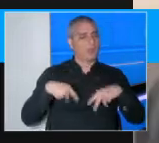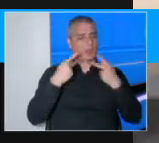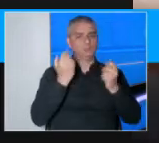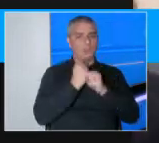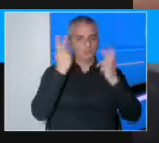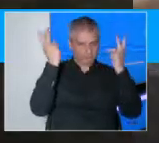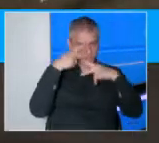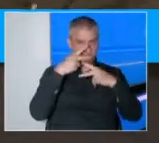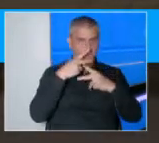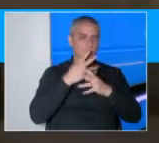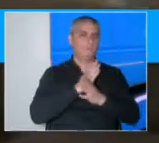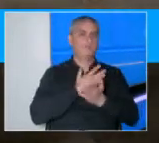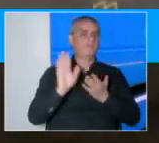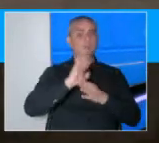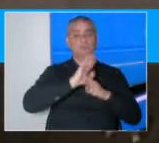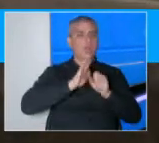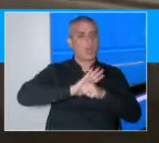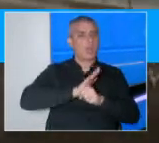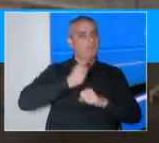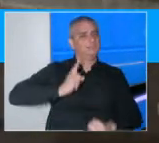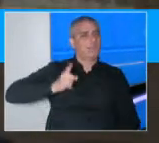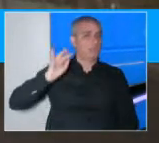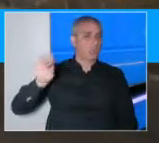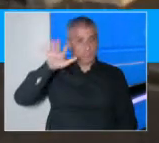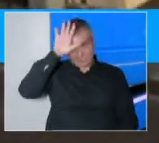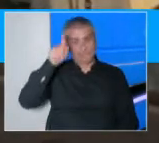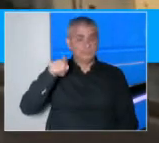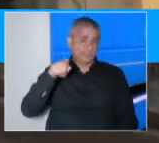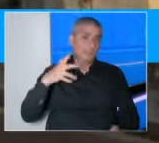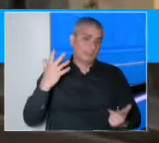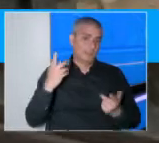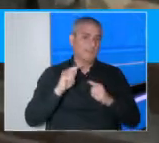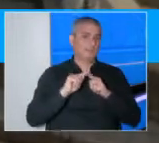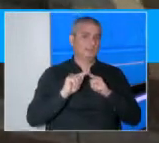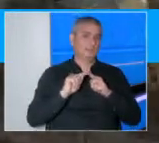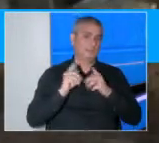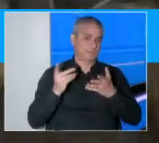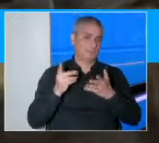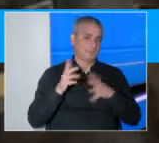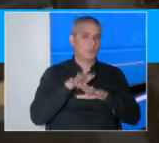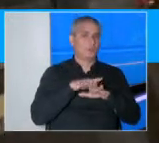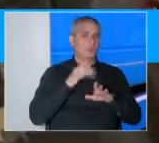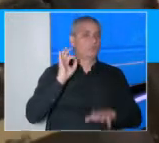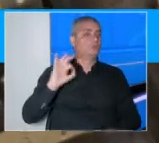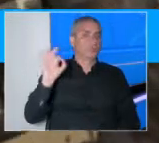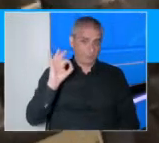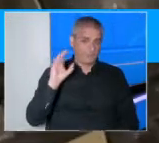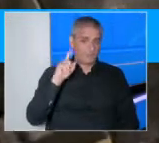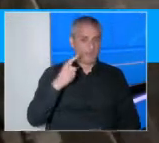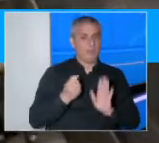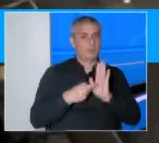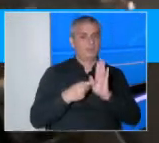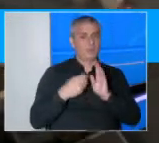להסכם והסרה לאלתר של כל הסנקציות. Mm-hmm. זה עוד בעצם אינדיקטור לתחושה שלהם